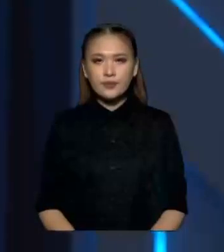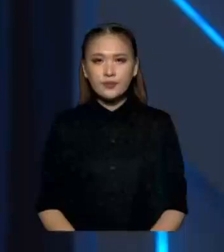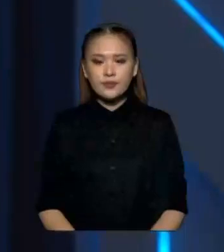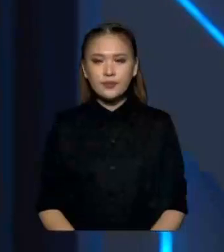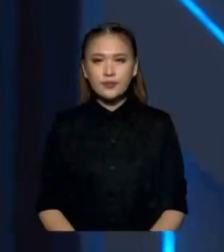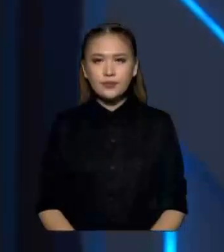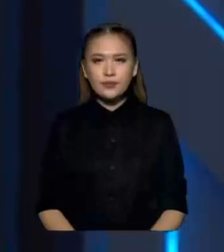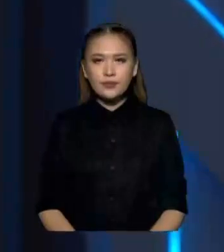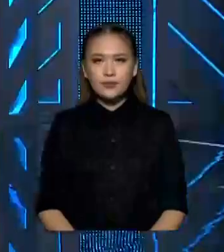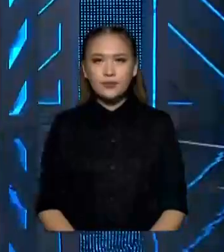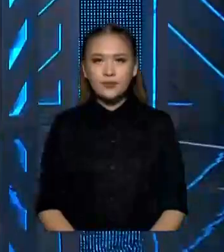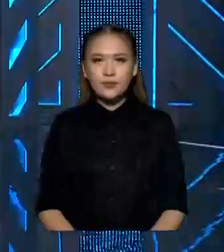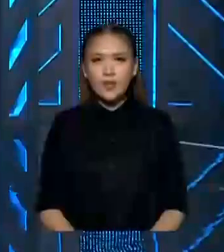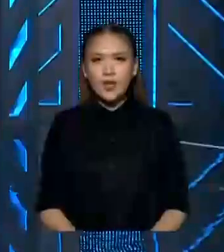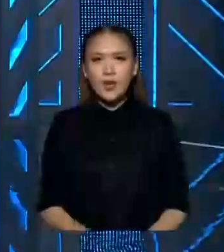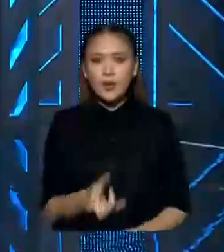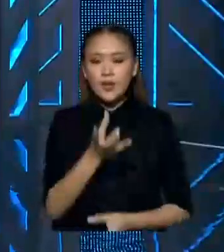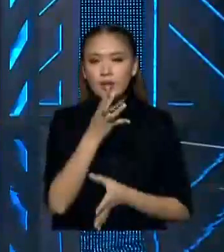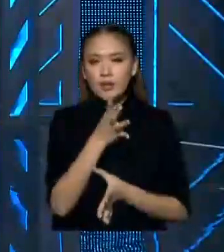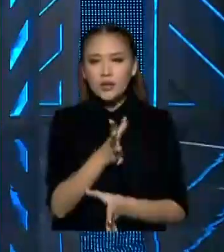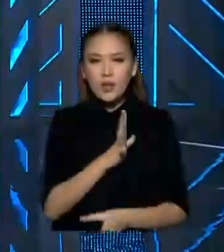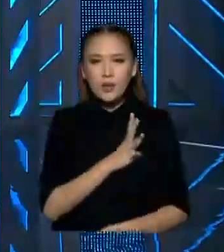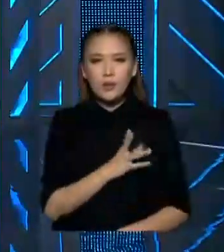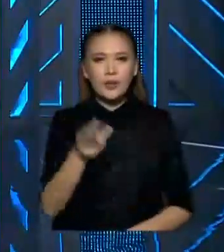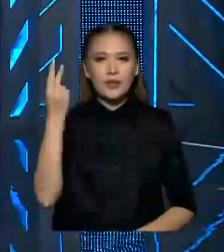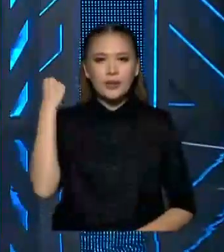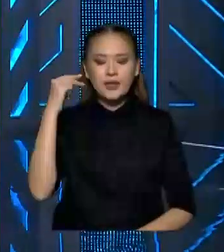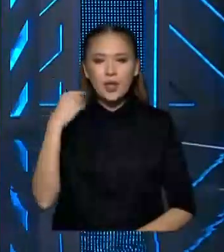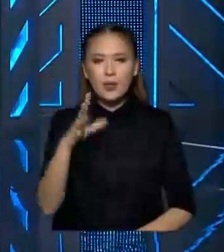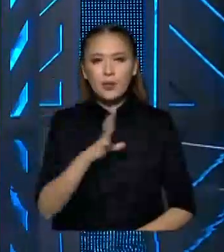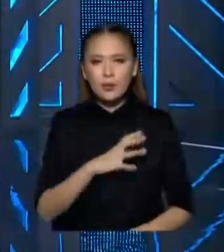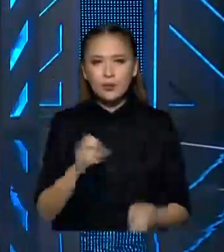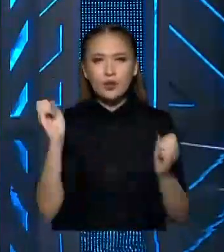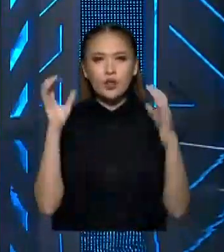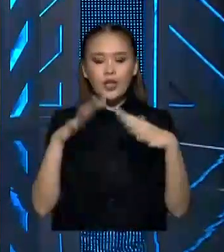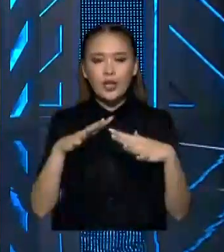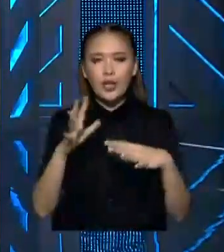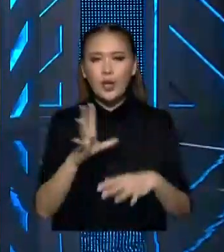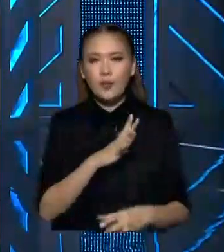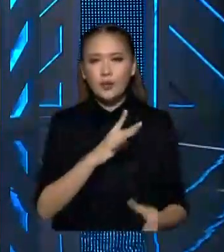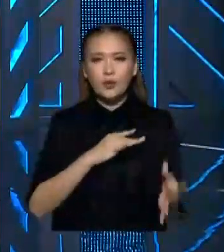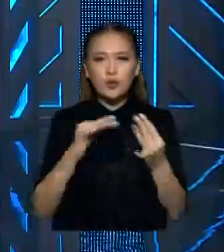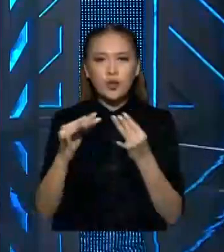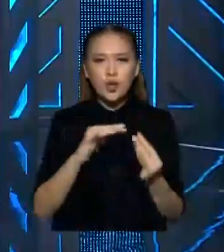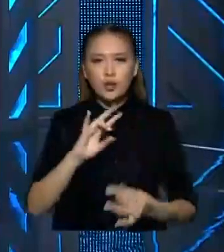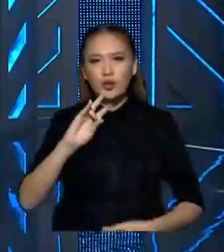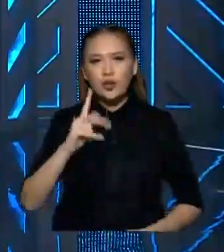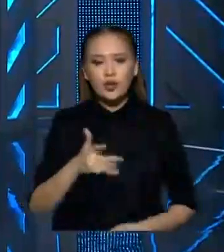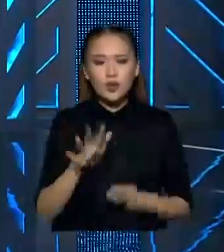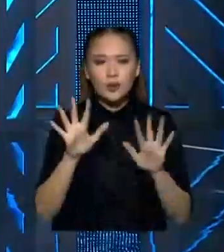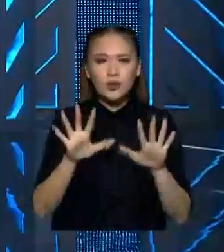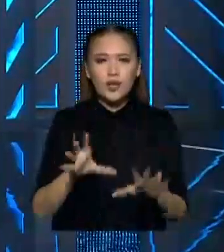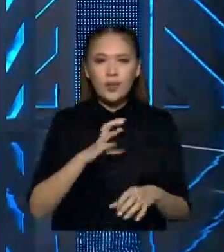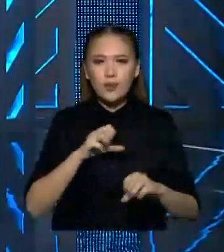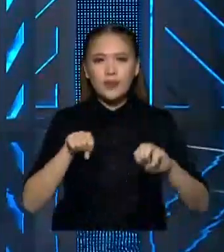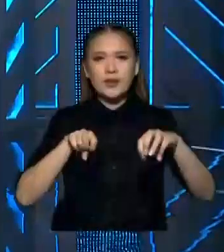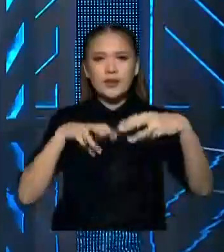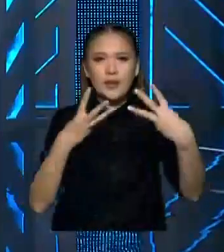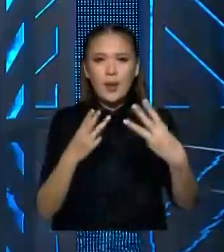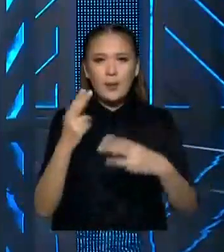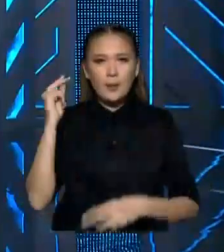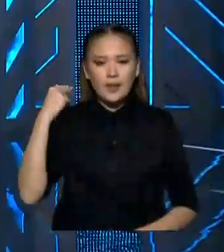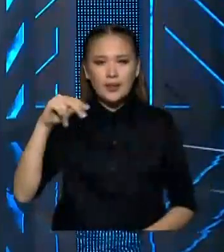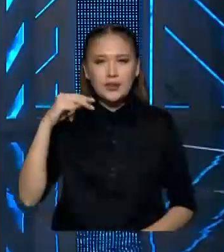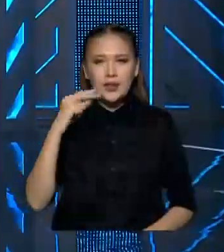Жансұлу Ерланқызым. Бірер сағаттан соң президент Біріккен Ұлттар Ұйымының мінберінен сөйлейді. Бүгін Нью-Йорктен тікелей трансляция.